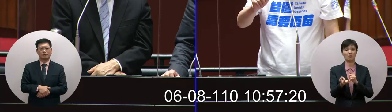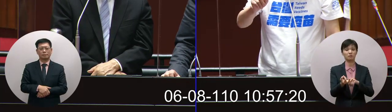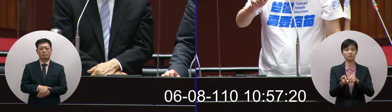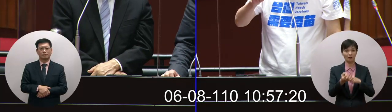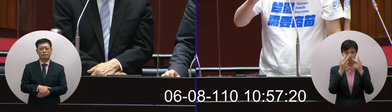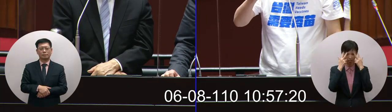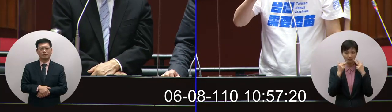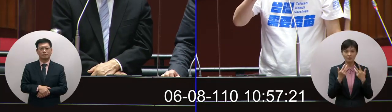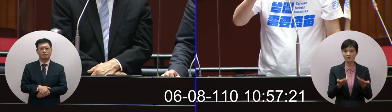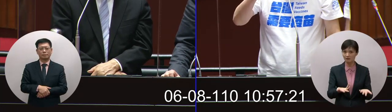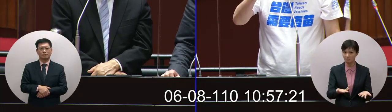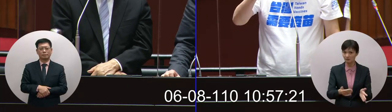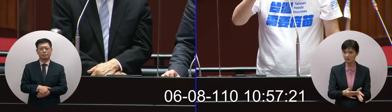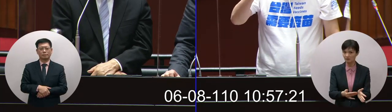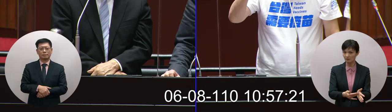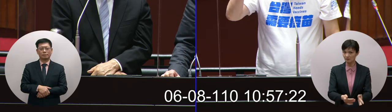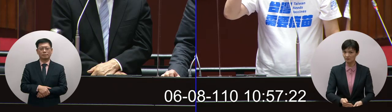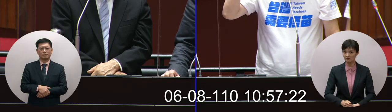从